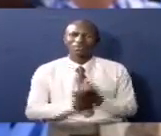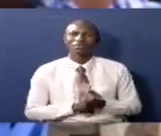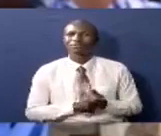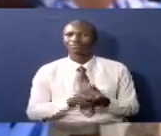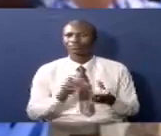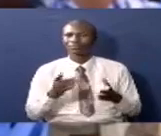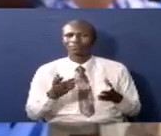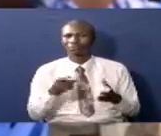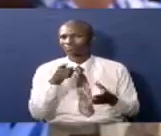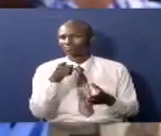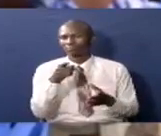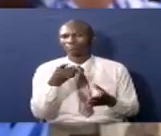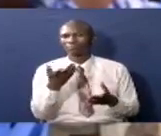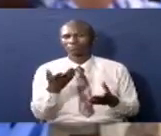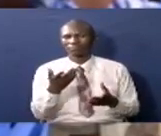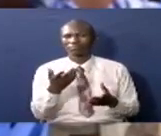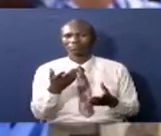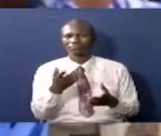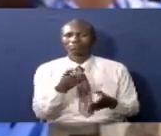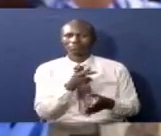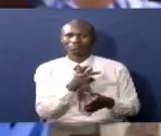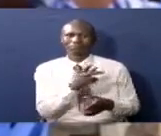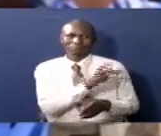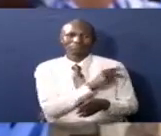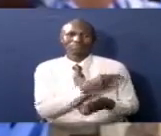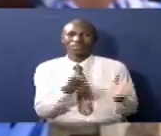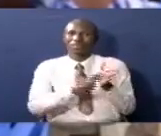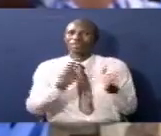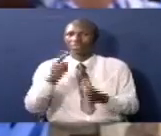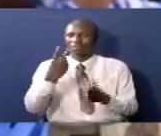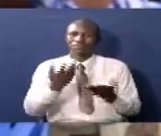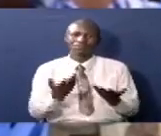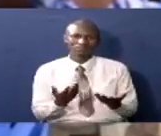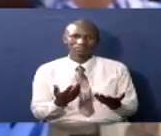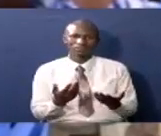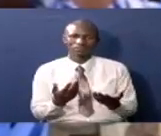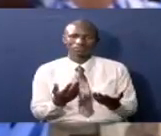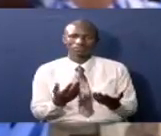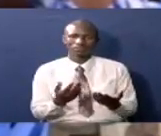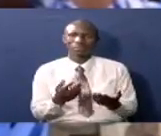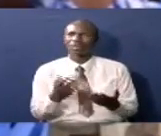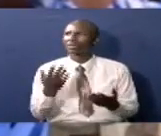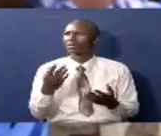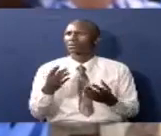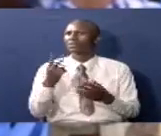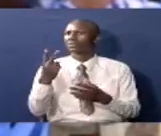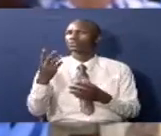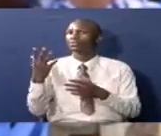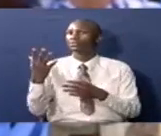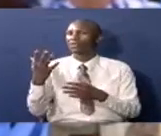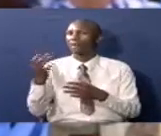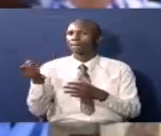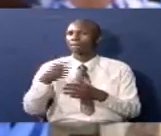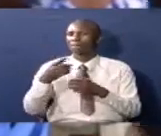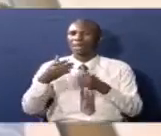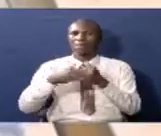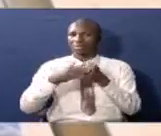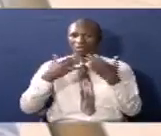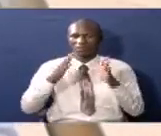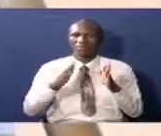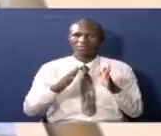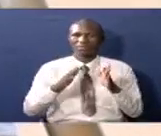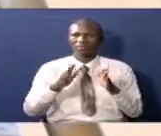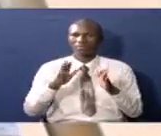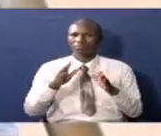hindi hizi Nzanzo ya kutungilo ya keli ila ingia ima tuku 25 mwe wake nda.